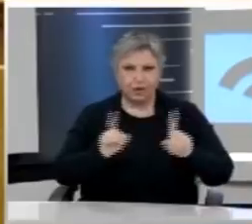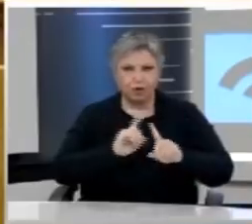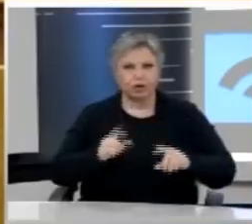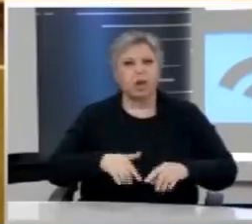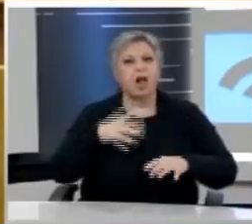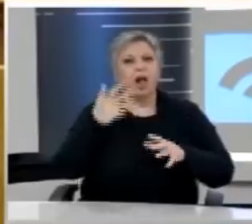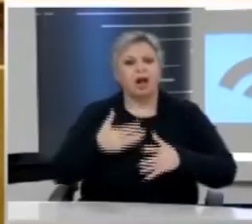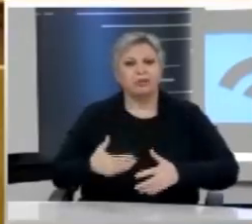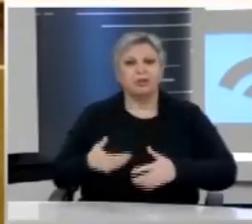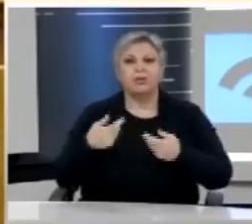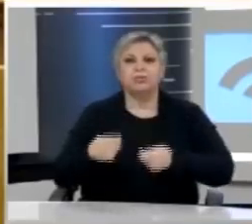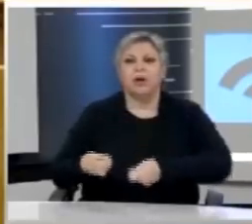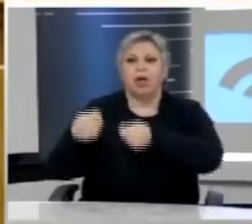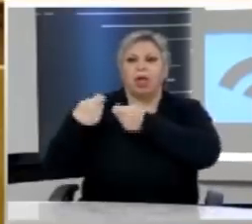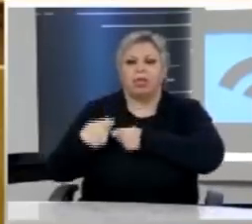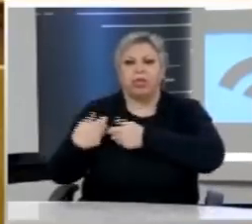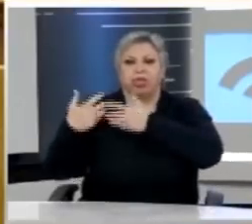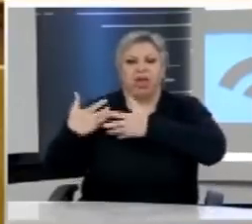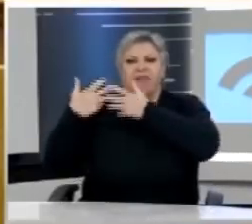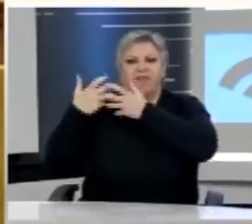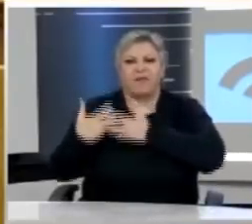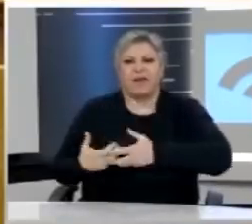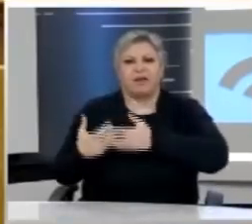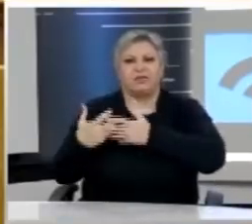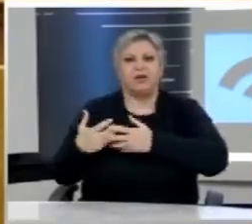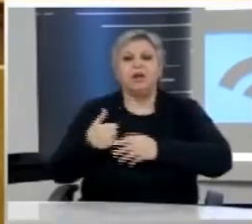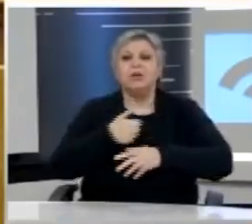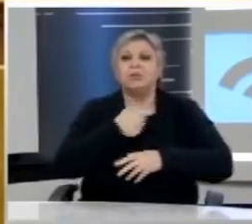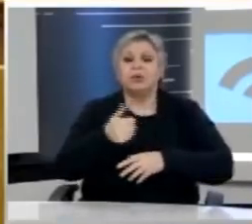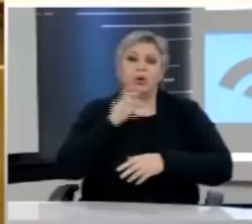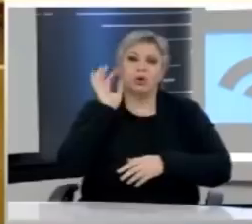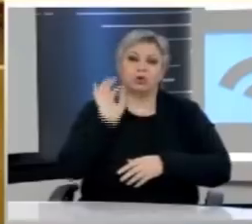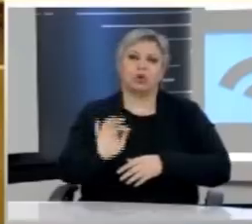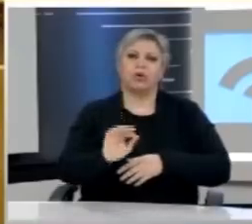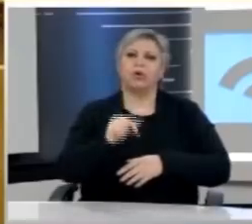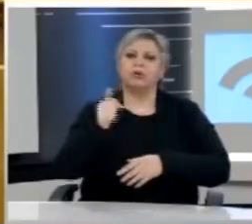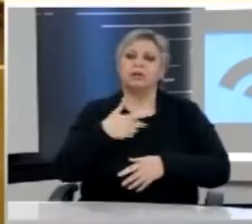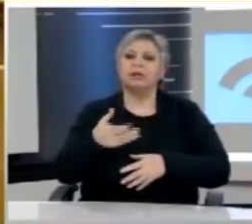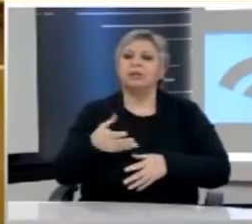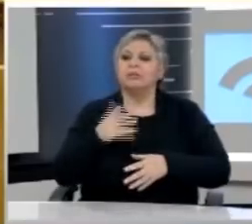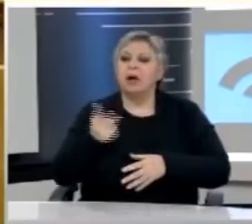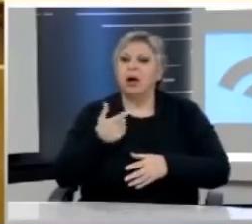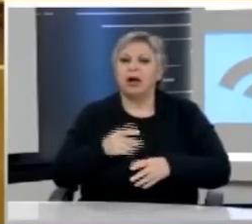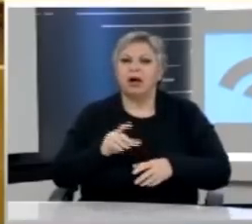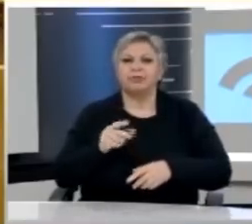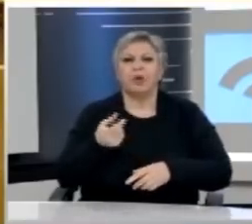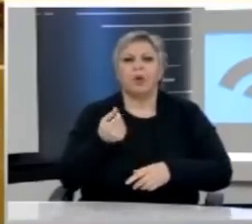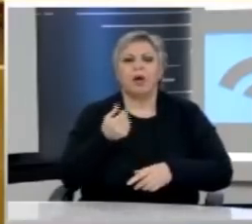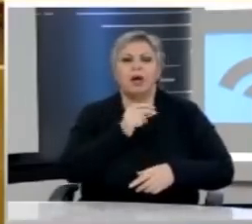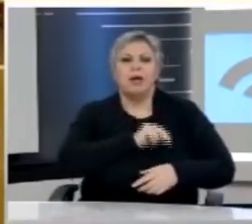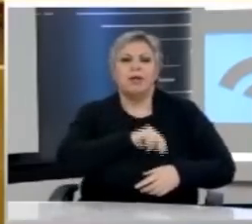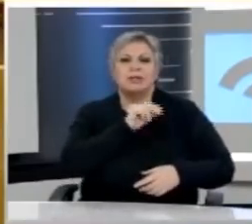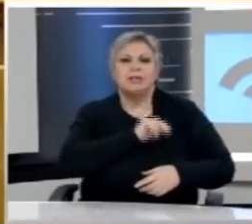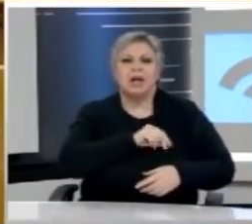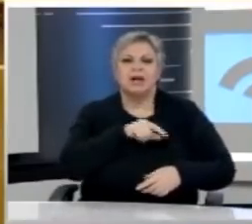να ανακάμψουν μόνο τα κέρδη κάποιων επιχειρηματικών ομίλων, αφού συνέχισε την πολιτική